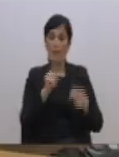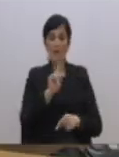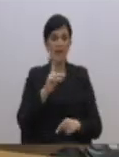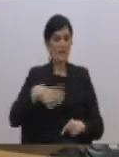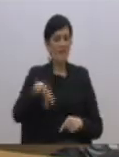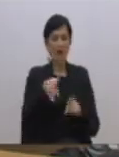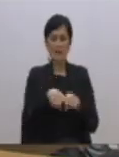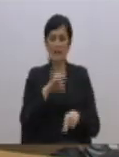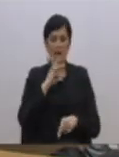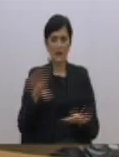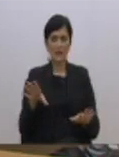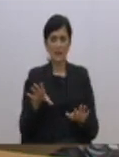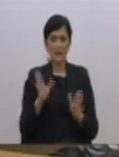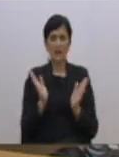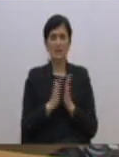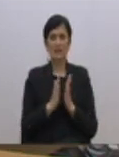დამკვიდრდება.